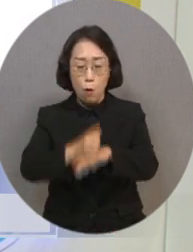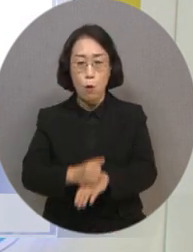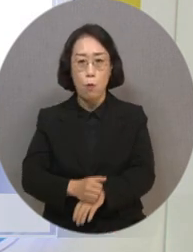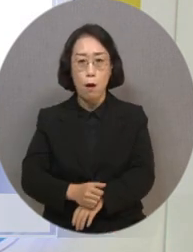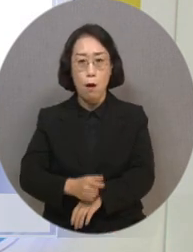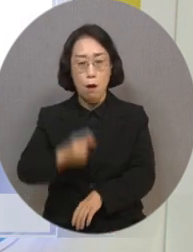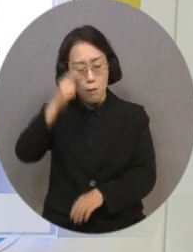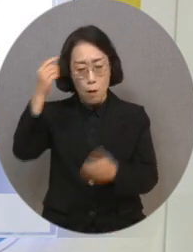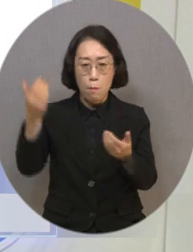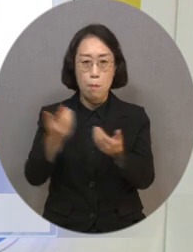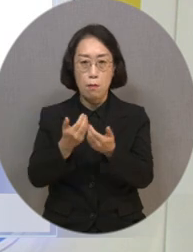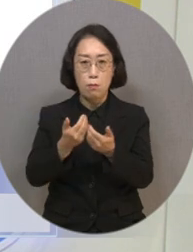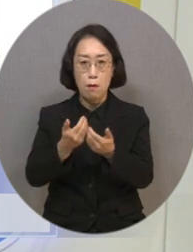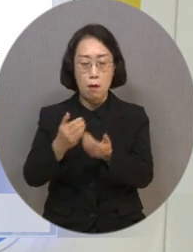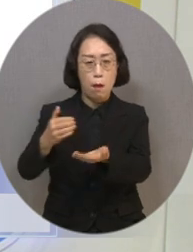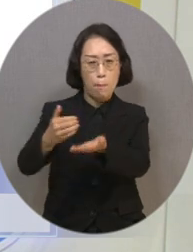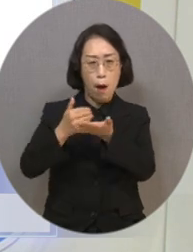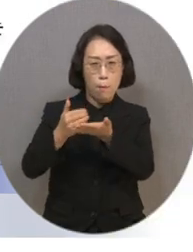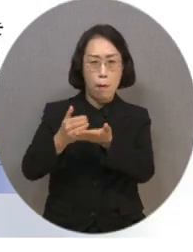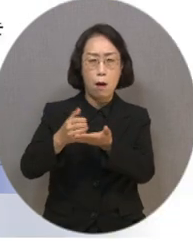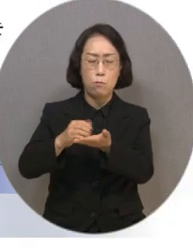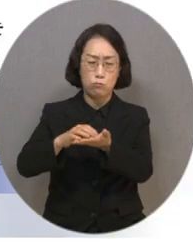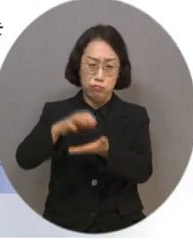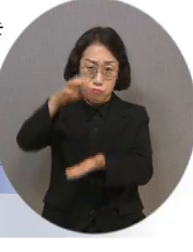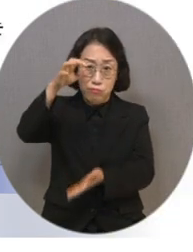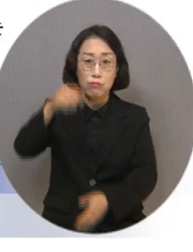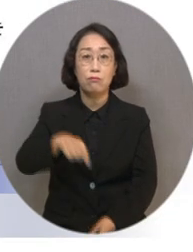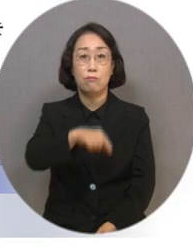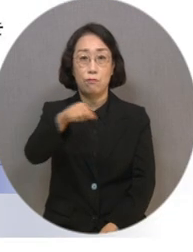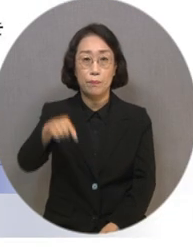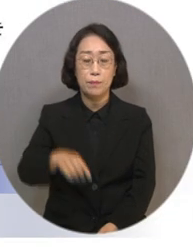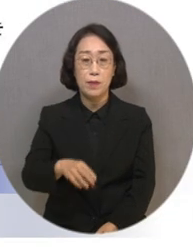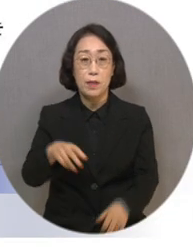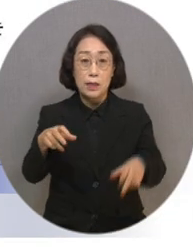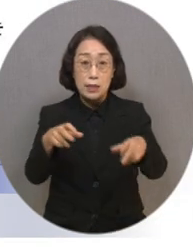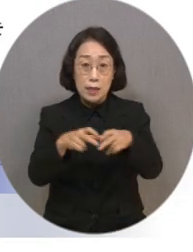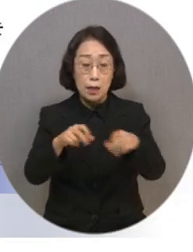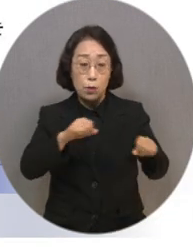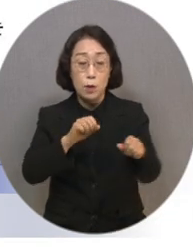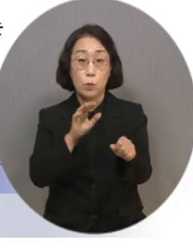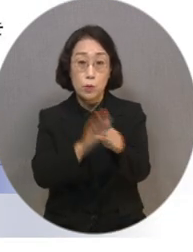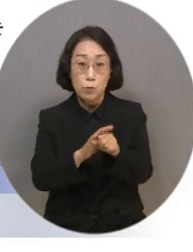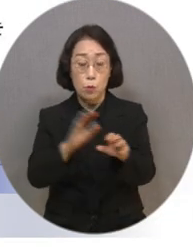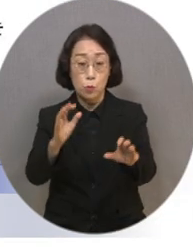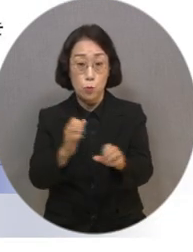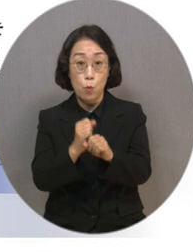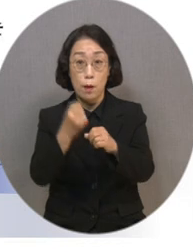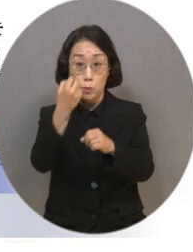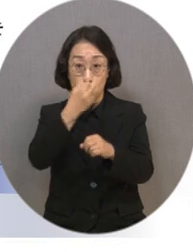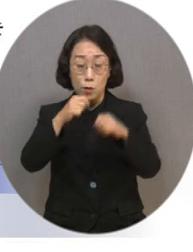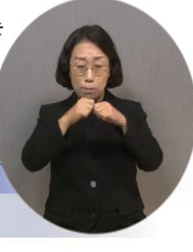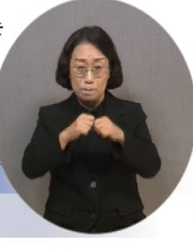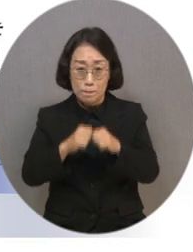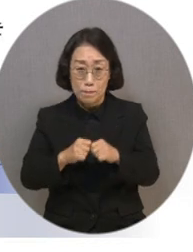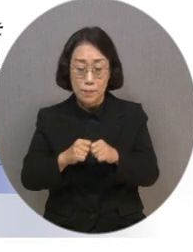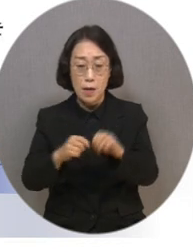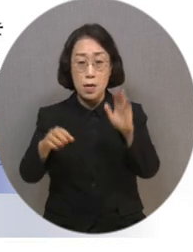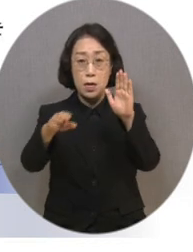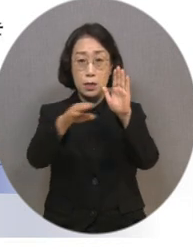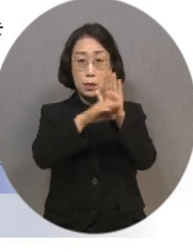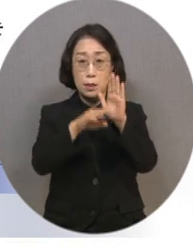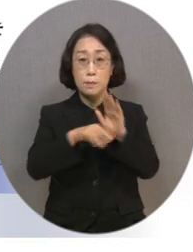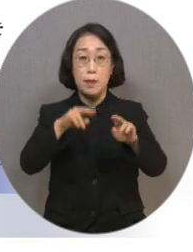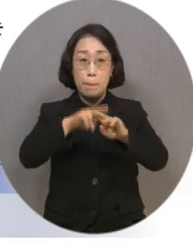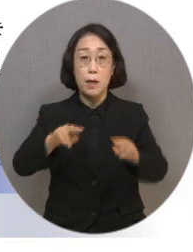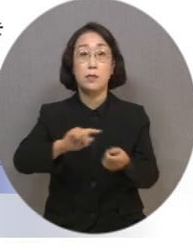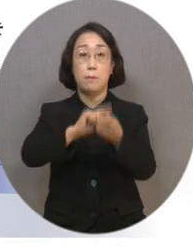증가로 곧장 이어지고 있었습니다 사실 장인 활동지원 종합 조사는 장애 등급제가 폐지되면서